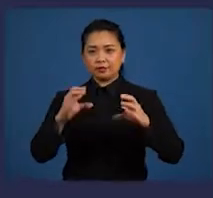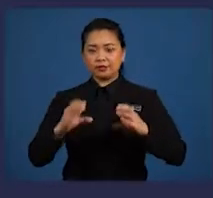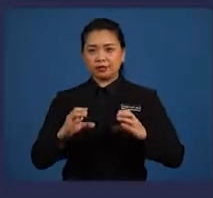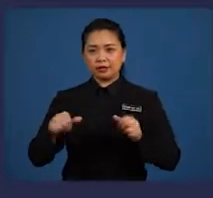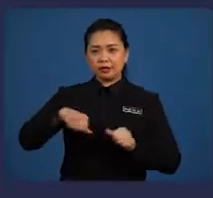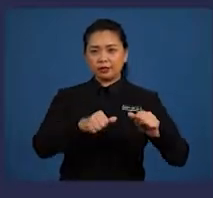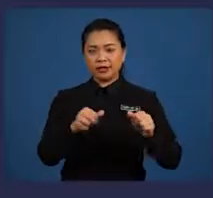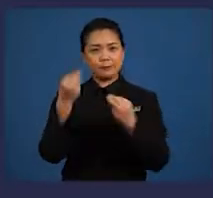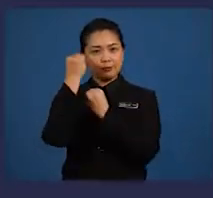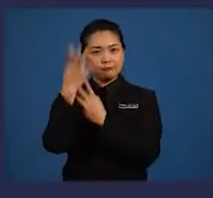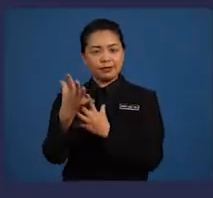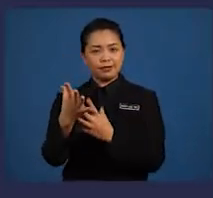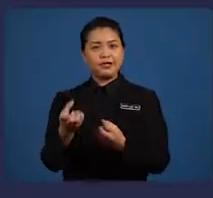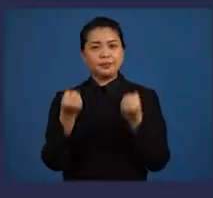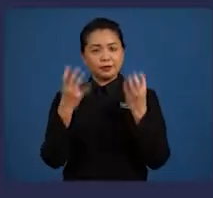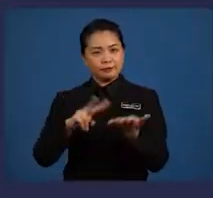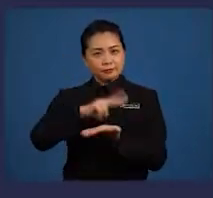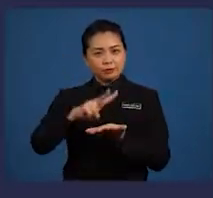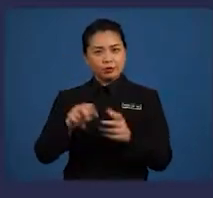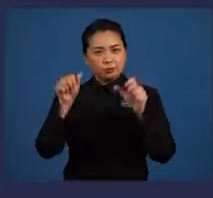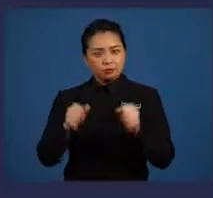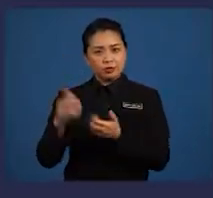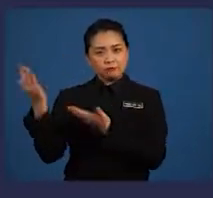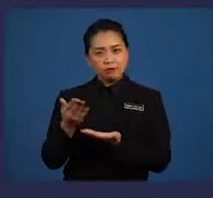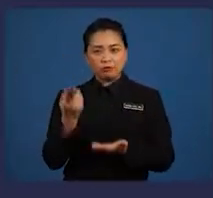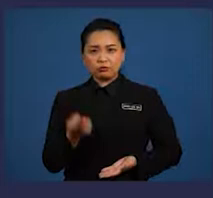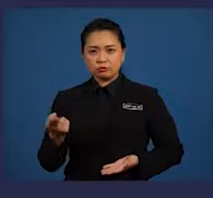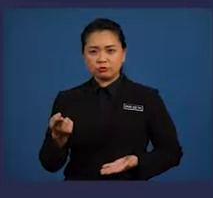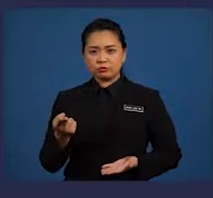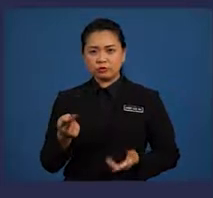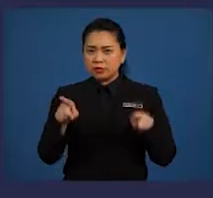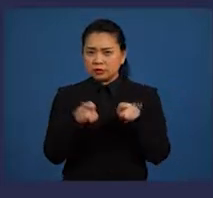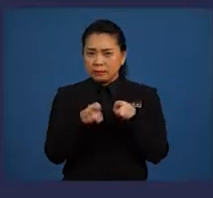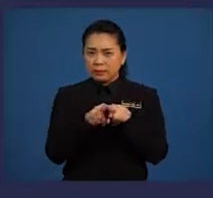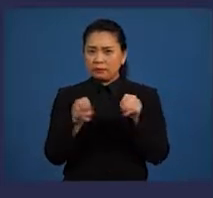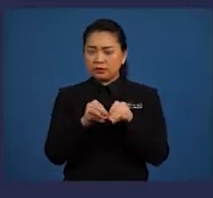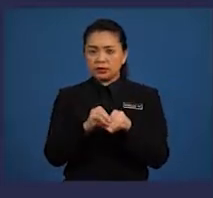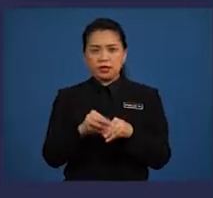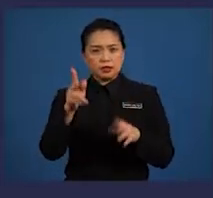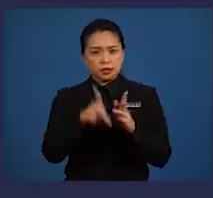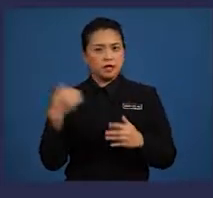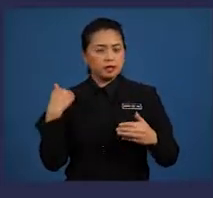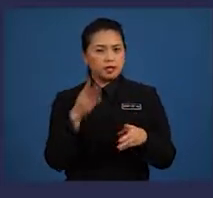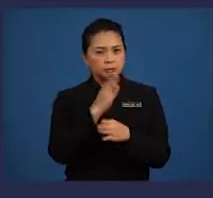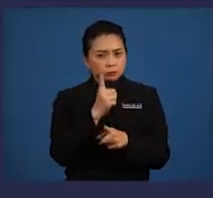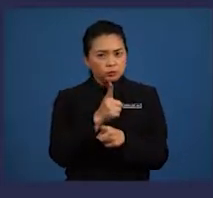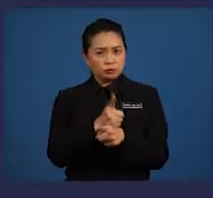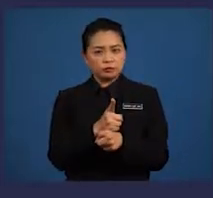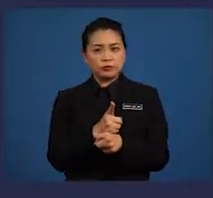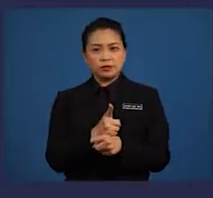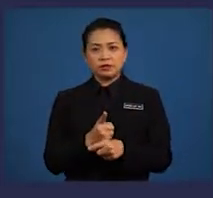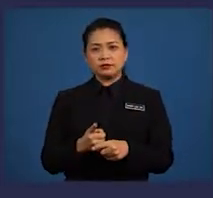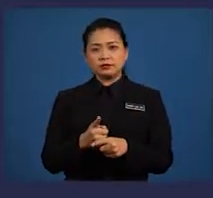maklumat kebanyakan widyo mampu membawa unsur menyerupai keadaan sebenar penggunaan audio